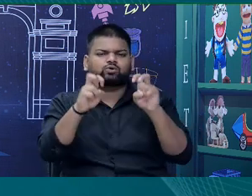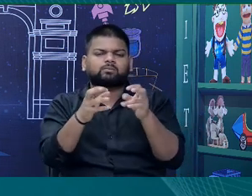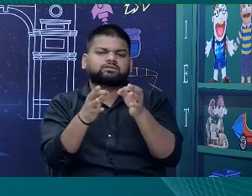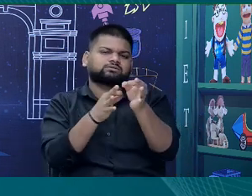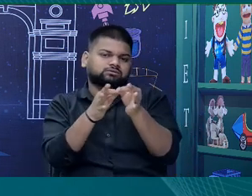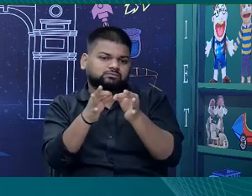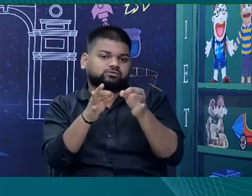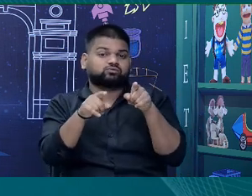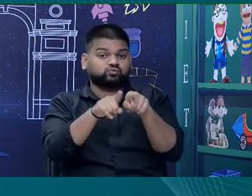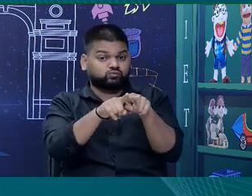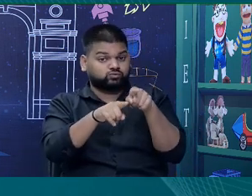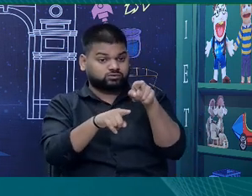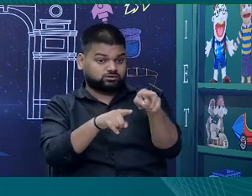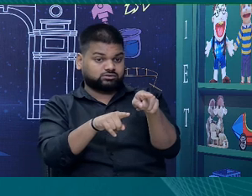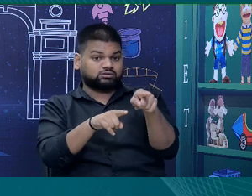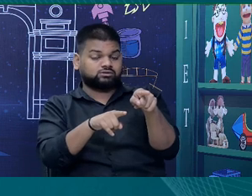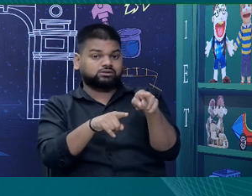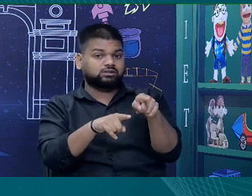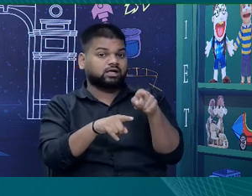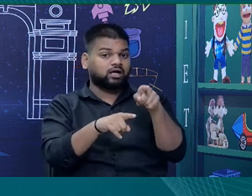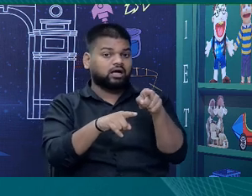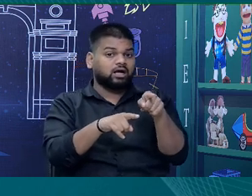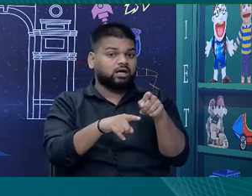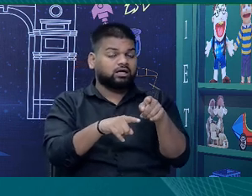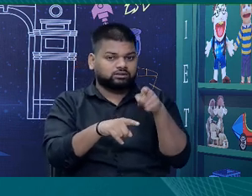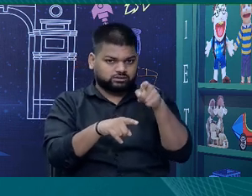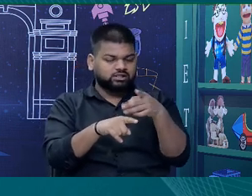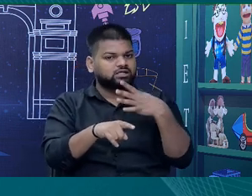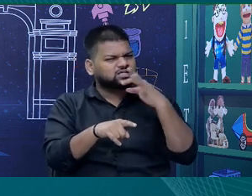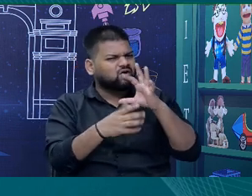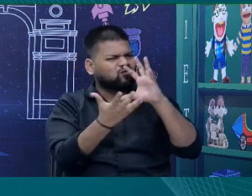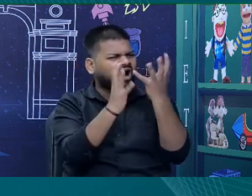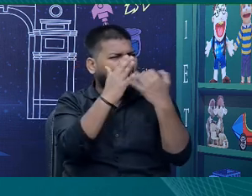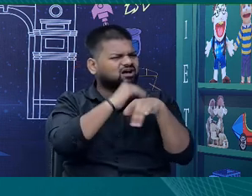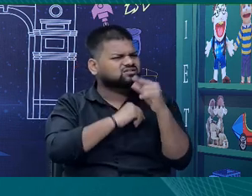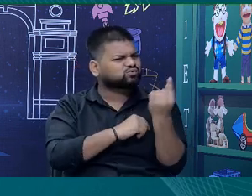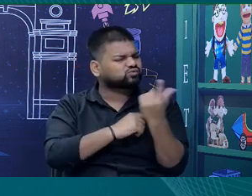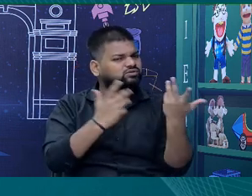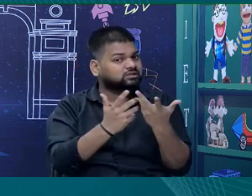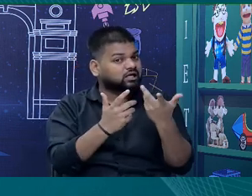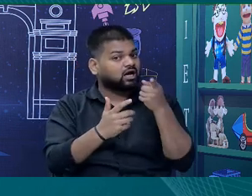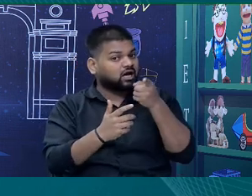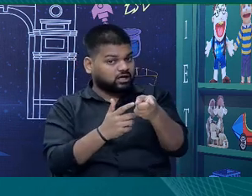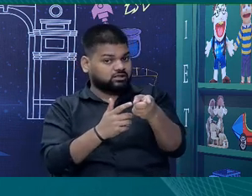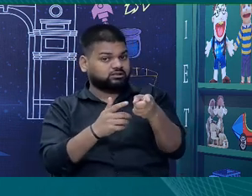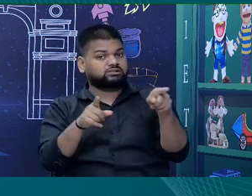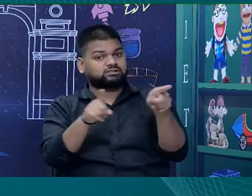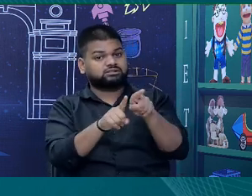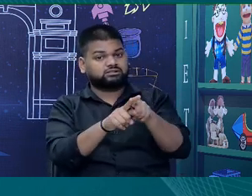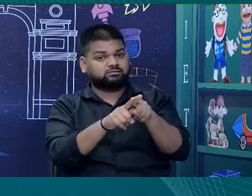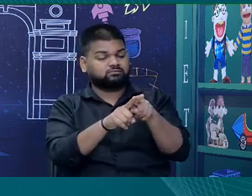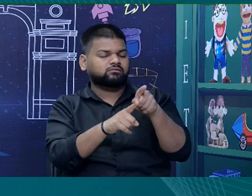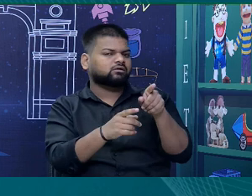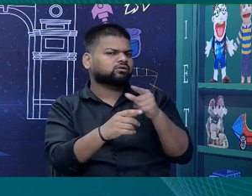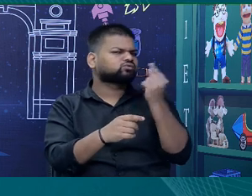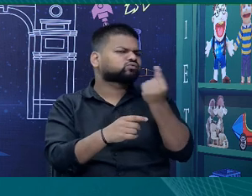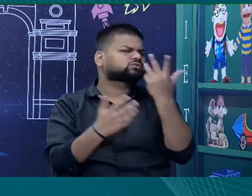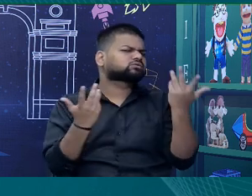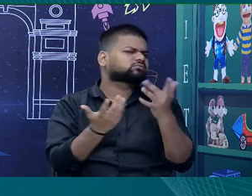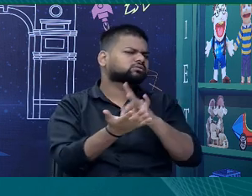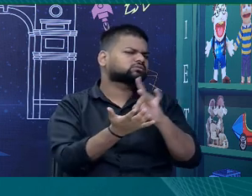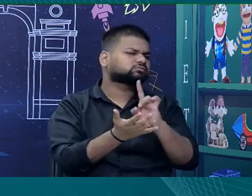रेलीवेंस जरूर क्लास में बच्चों के साथ डिस्कस करें आपको जरूरी है यह बताना की उसे टॉपिक का हम रियल लाइफ में कहां